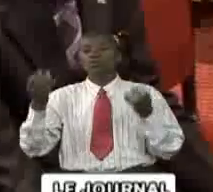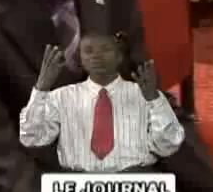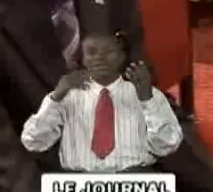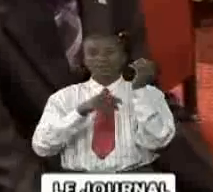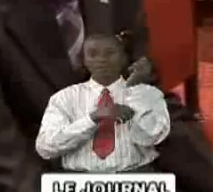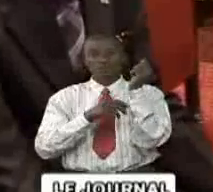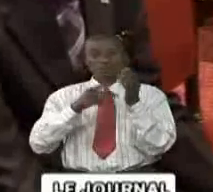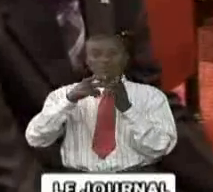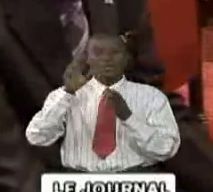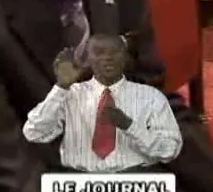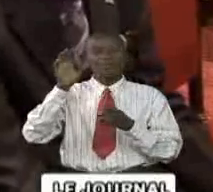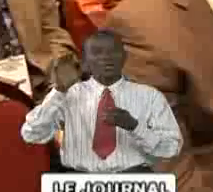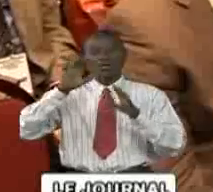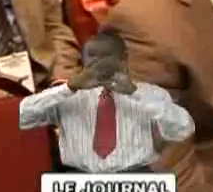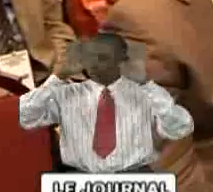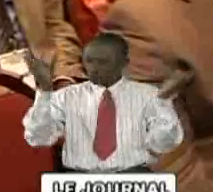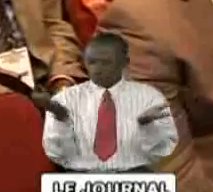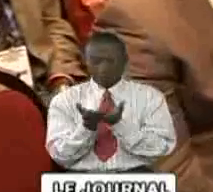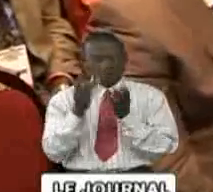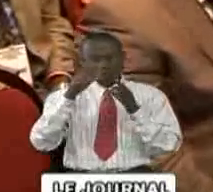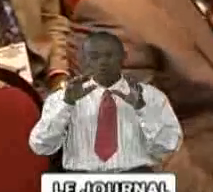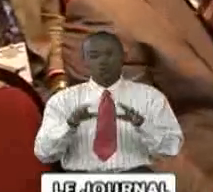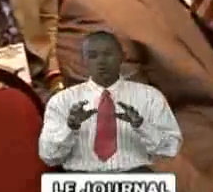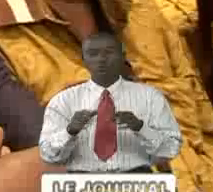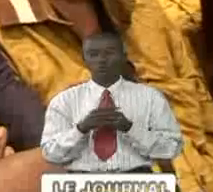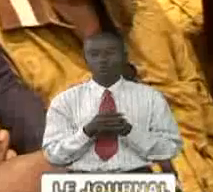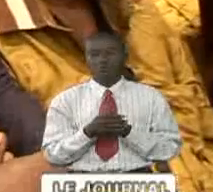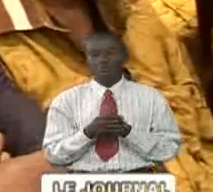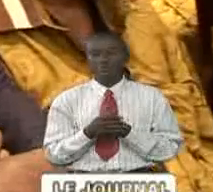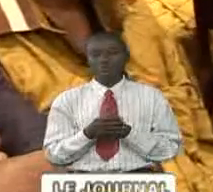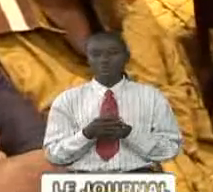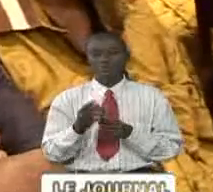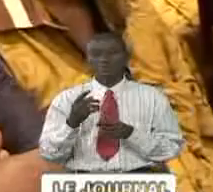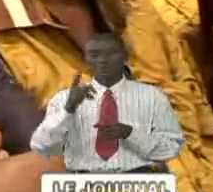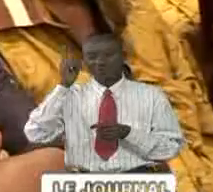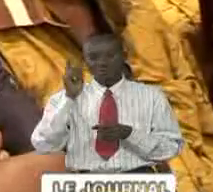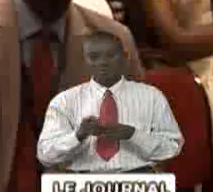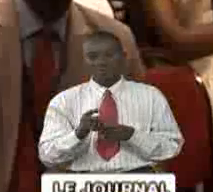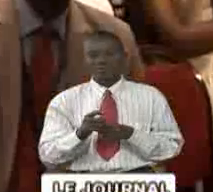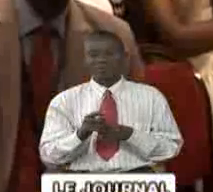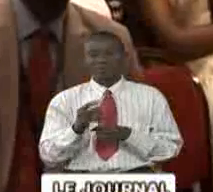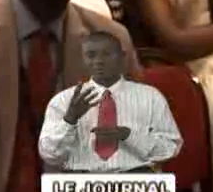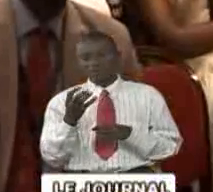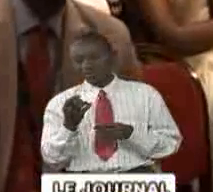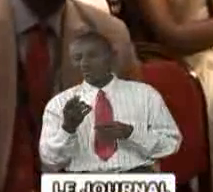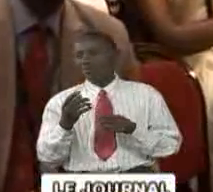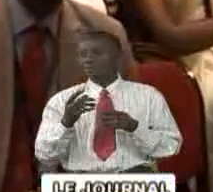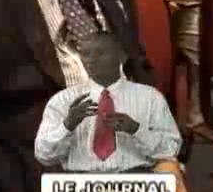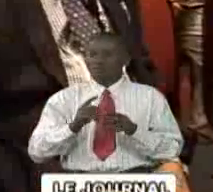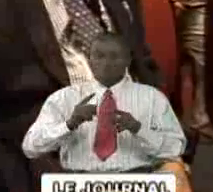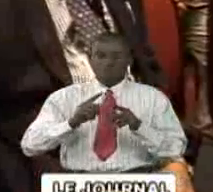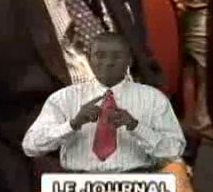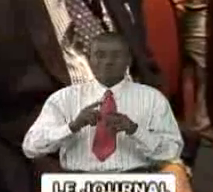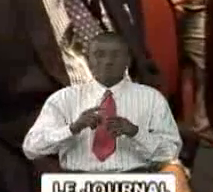l'État. Ces procédures sont notamment la réduction sensible du nombre d'ordres de paiement de 140 à 18 et aussi du personnel.